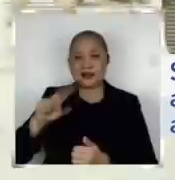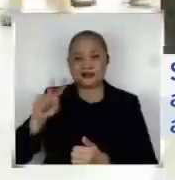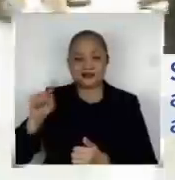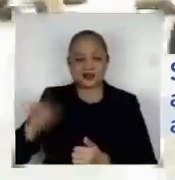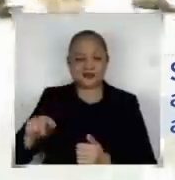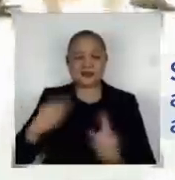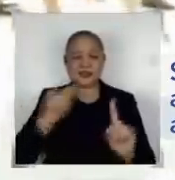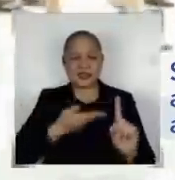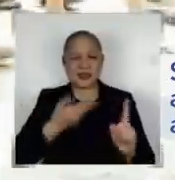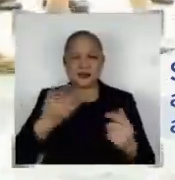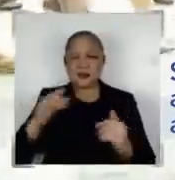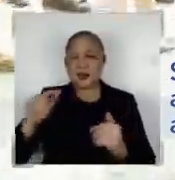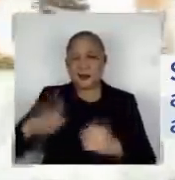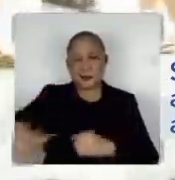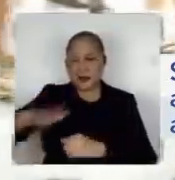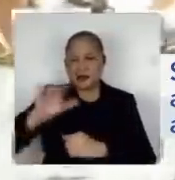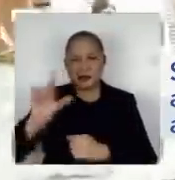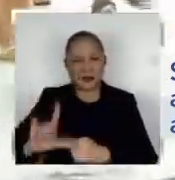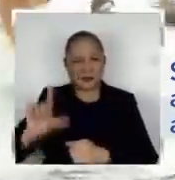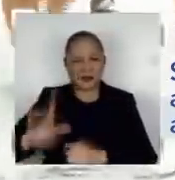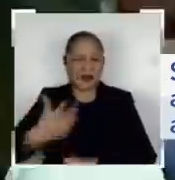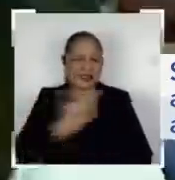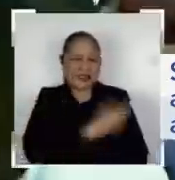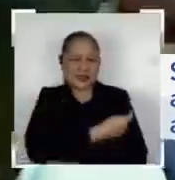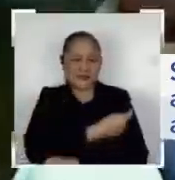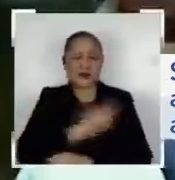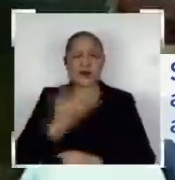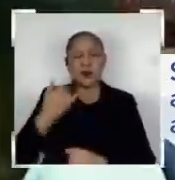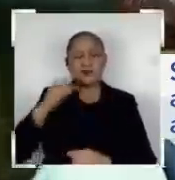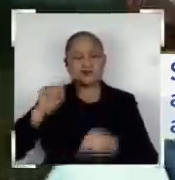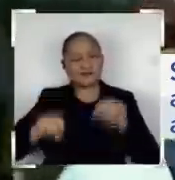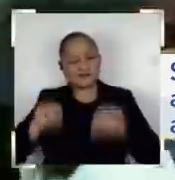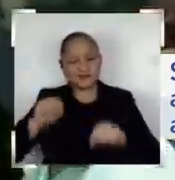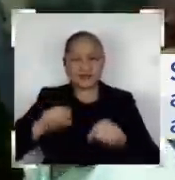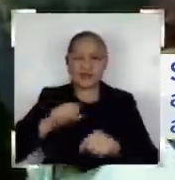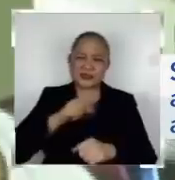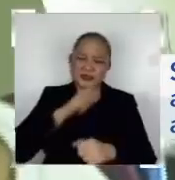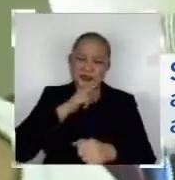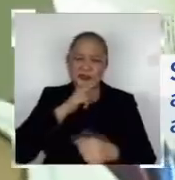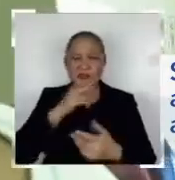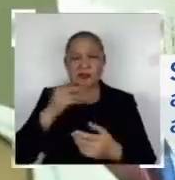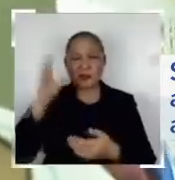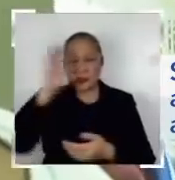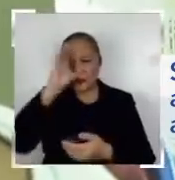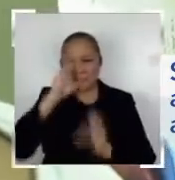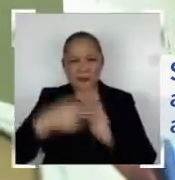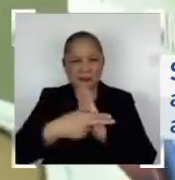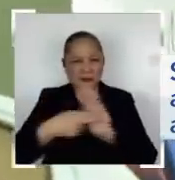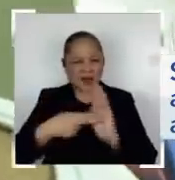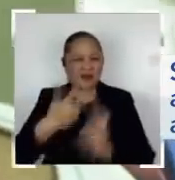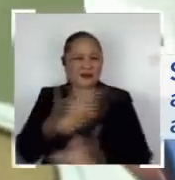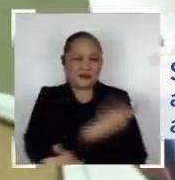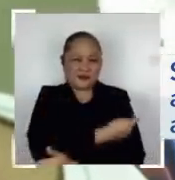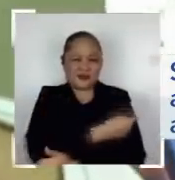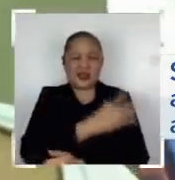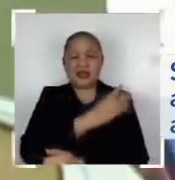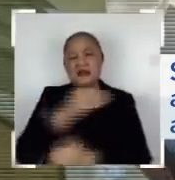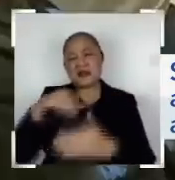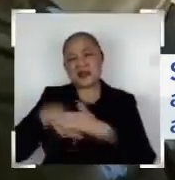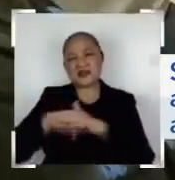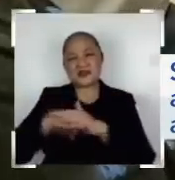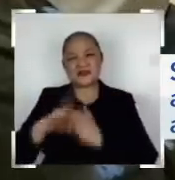rate, karaniwang problema ang agam-agam sa bakuna, pamimili ng brand ng bakuna at ang accessibility ng vaccination